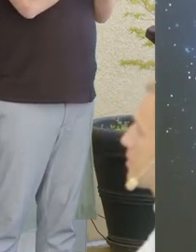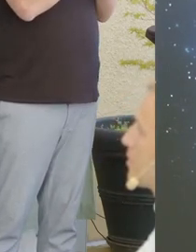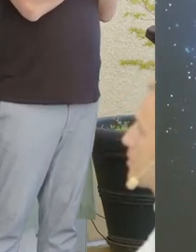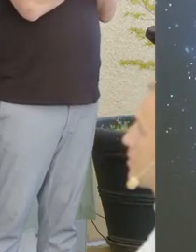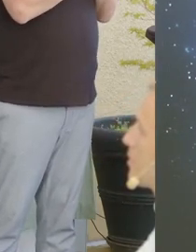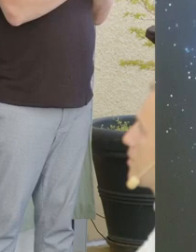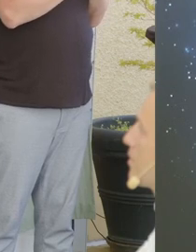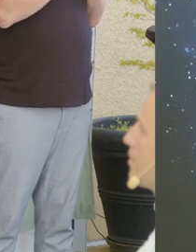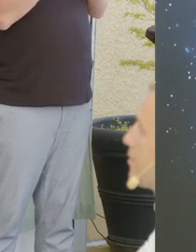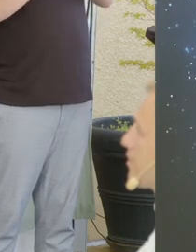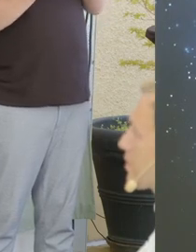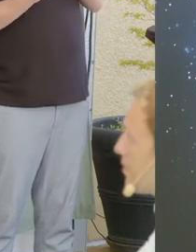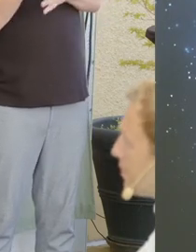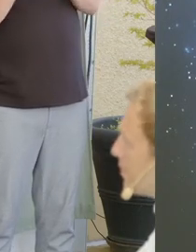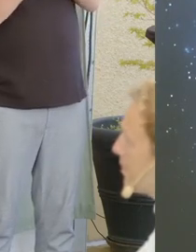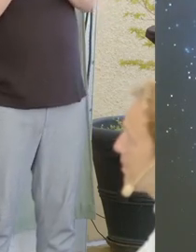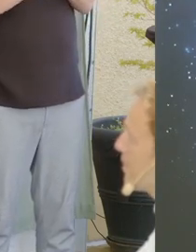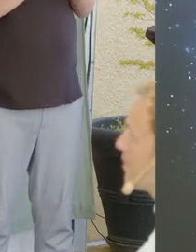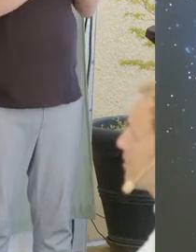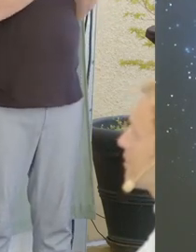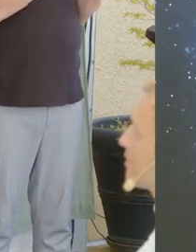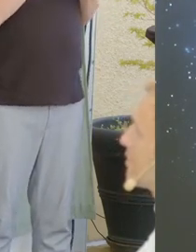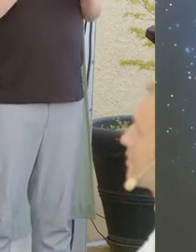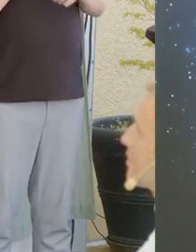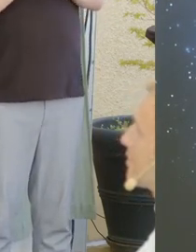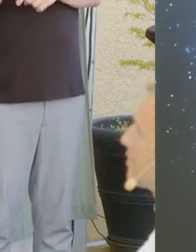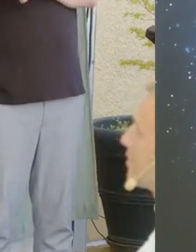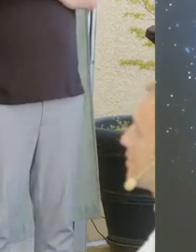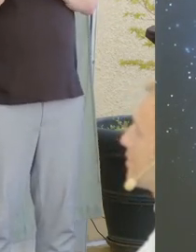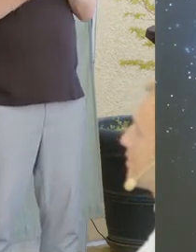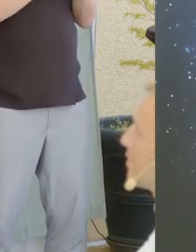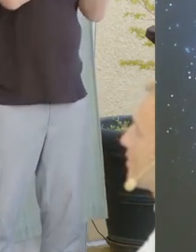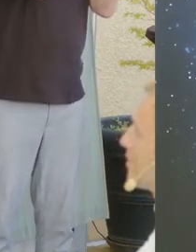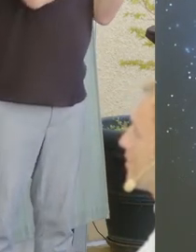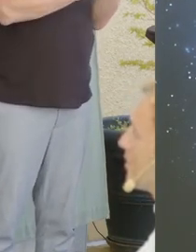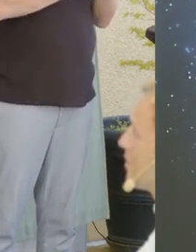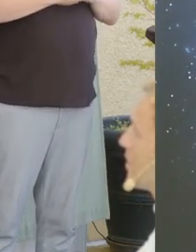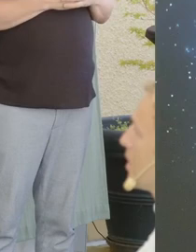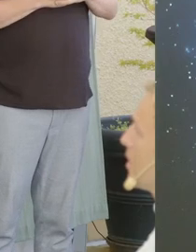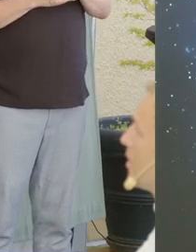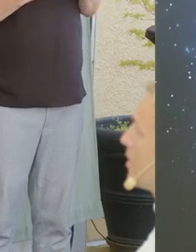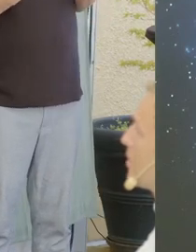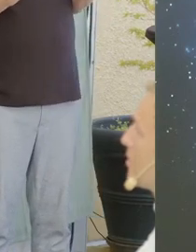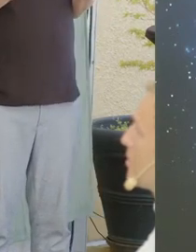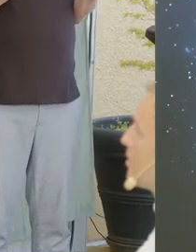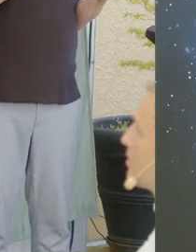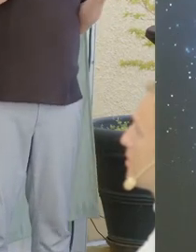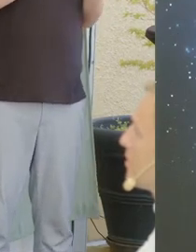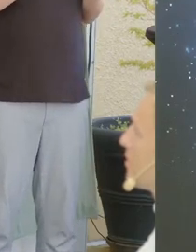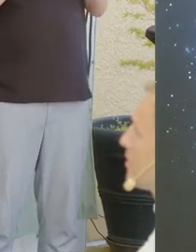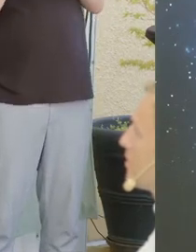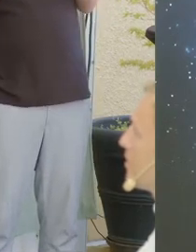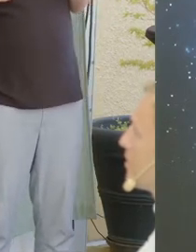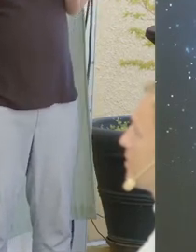svensk upphovsrättslag. Men har implementeringen gett de resultat vi vill ha? Och har vi